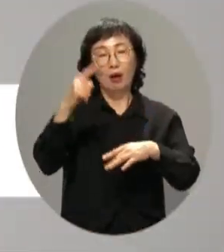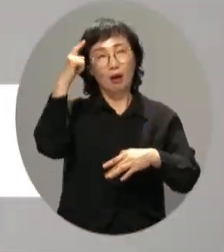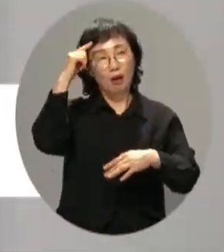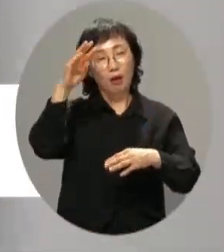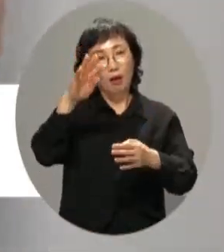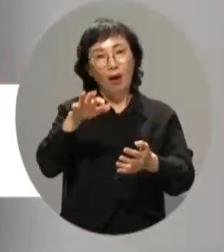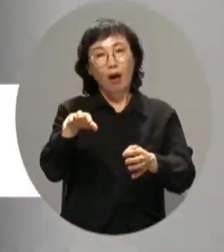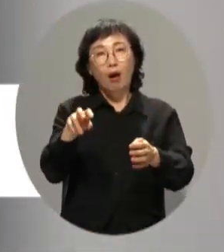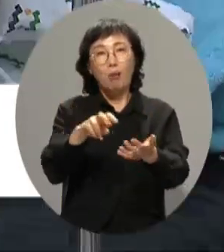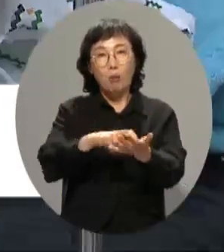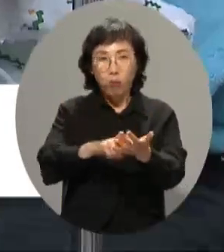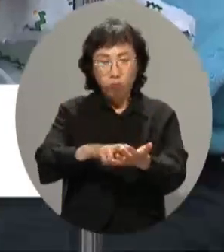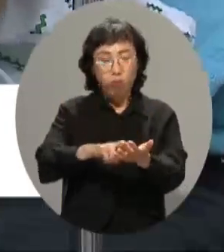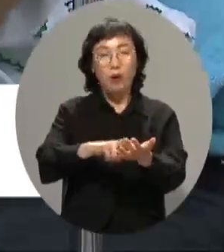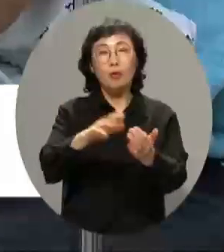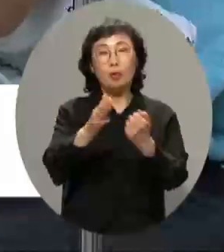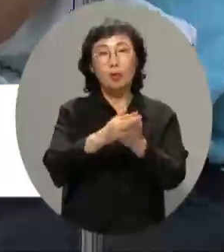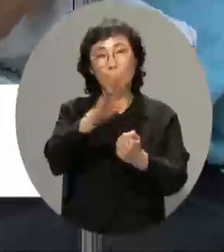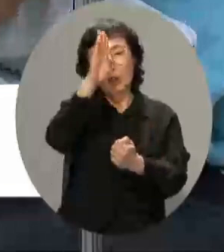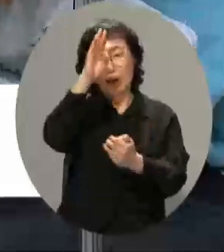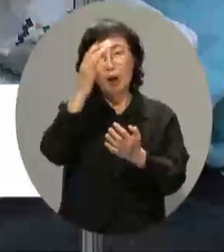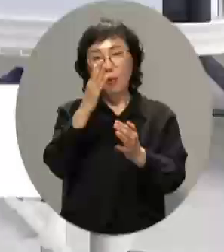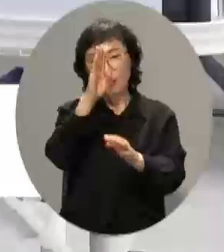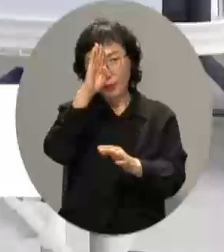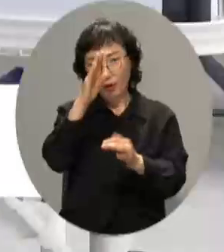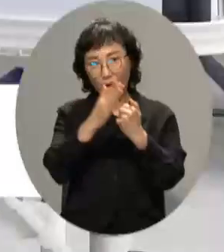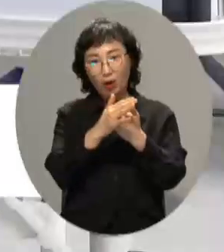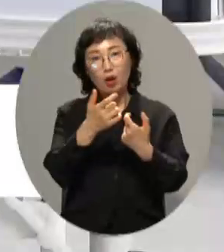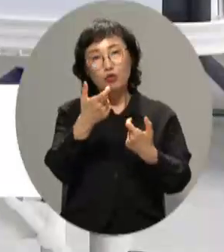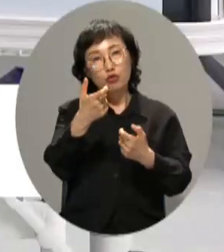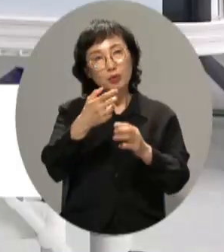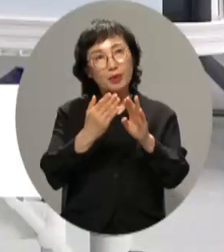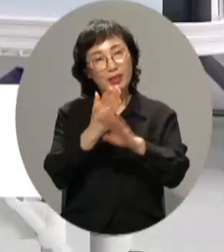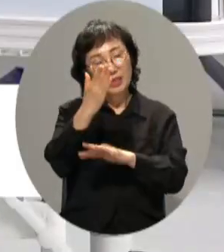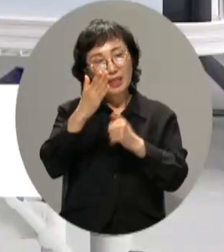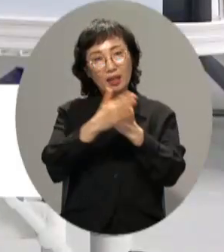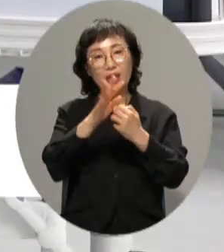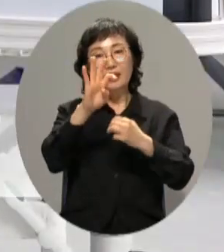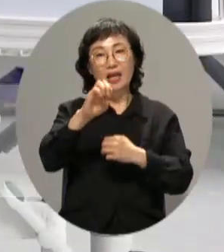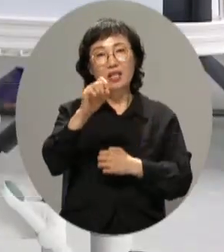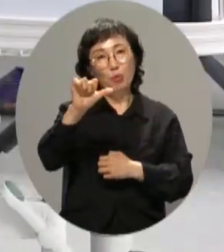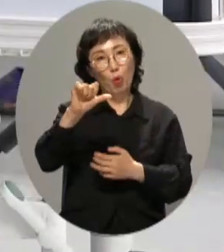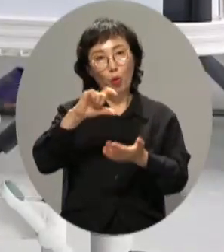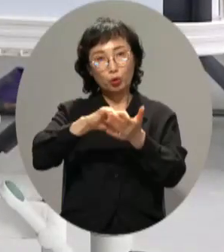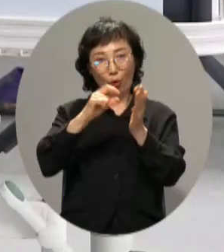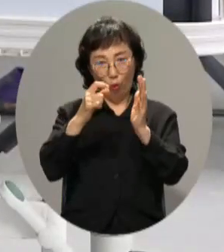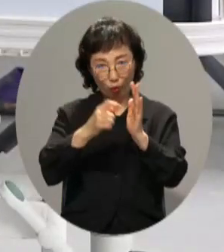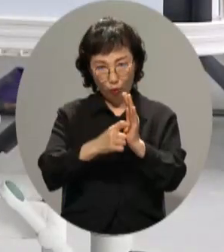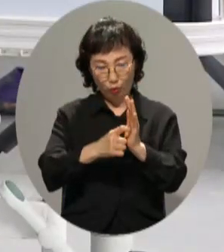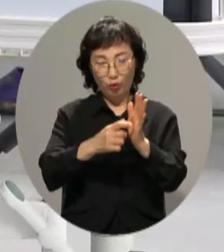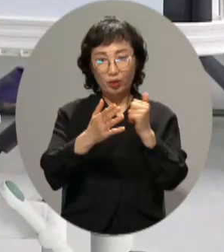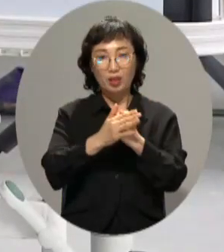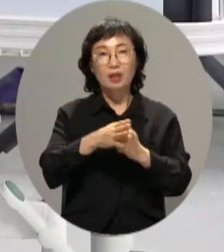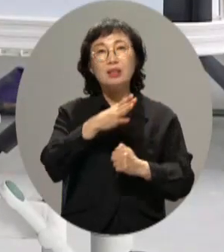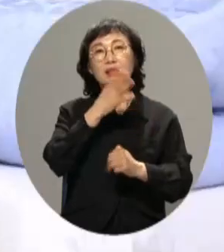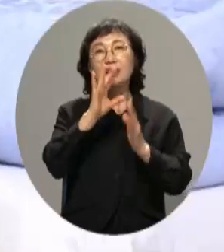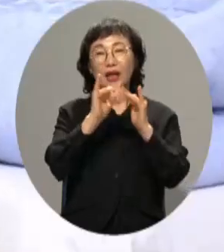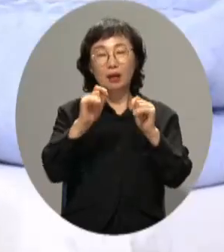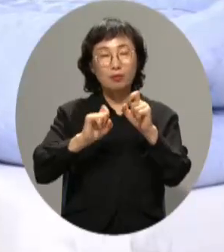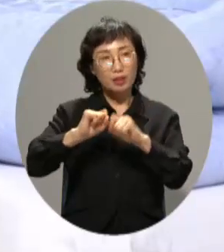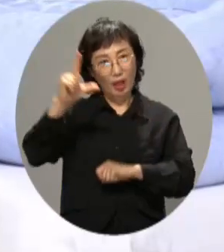경련 열사병 등 이며 연령별로는 60대 이상이 45% 를 차지해 고령층이 특히 취약한 것으로